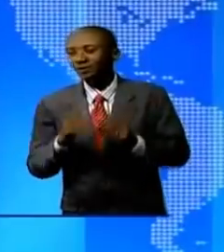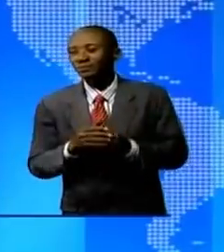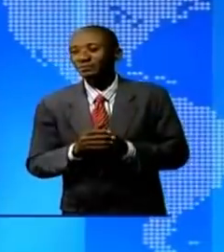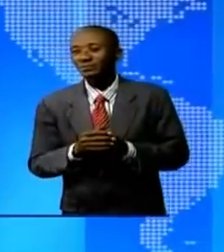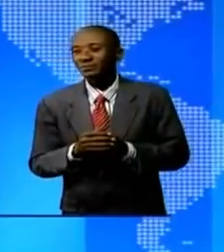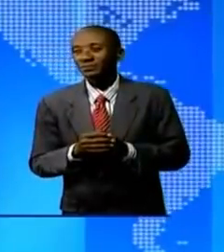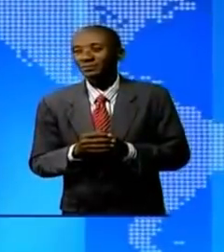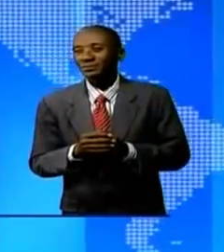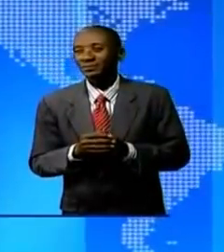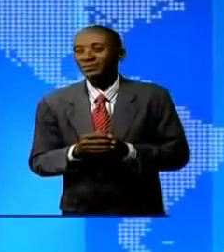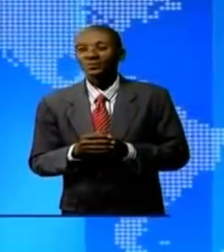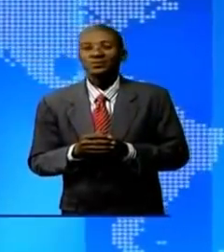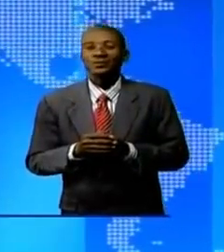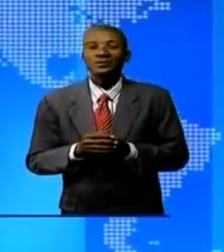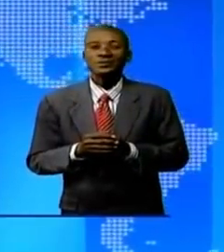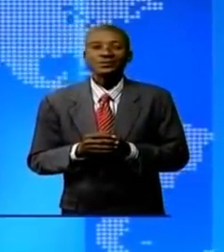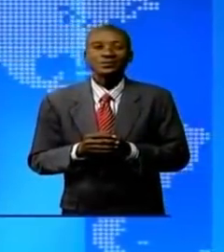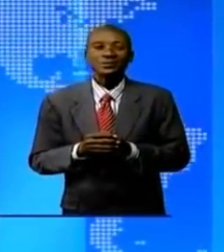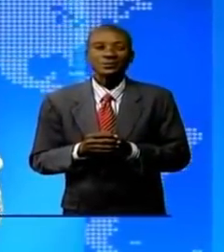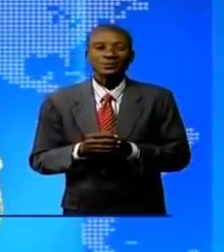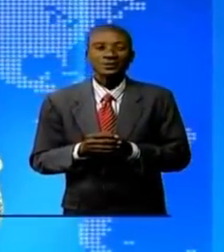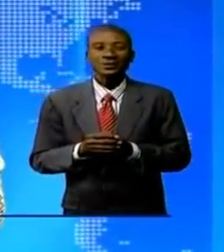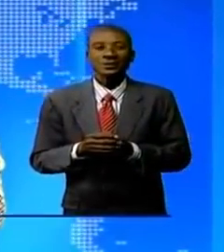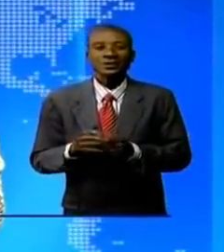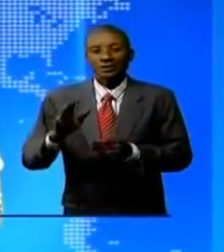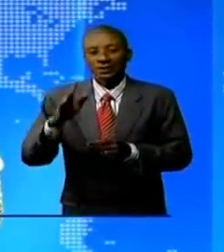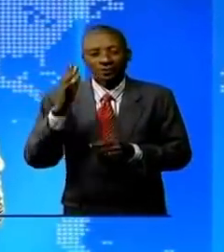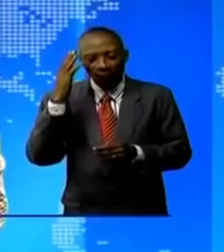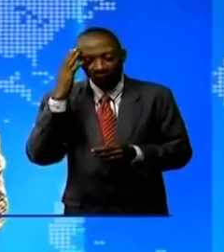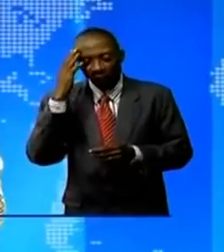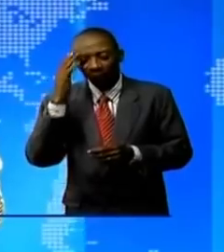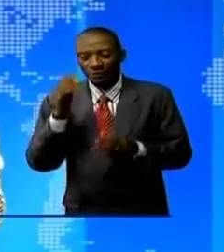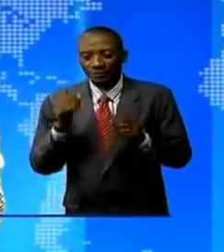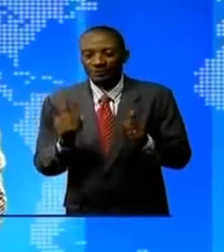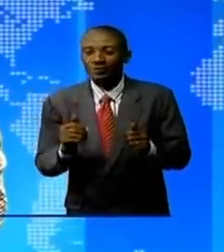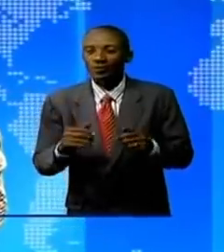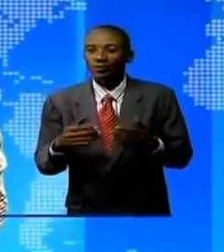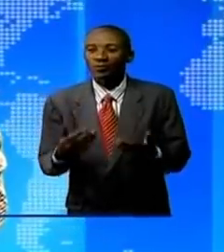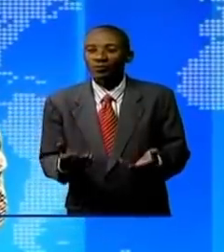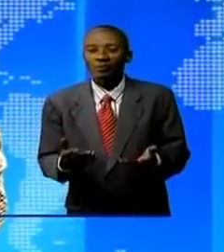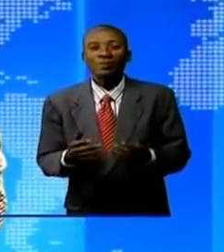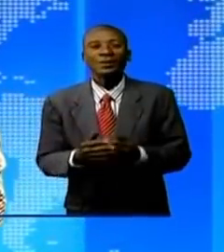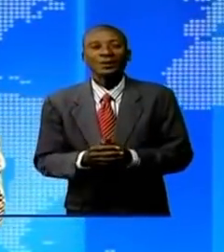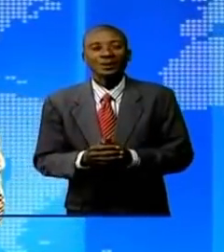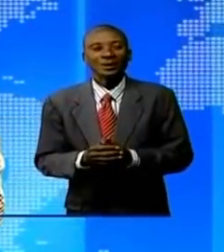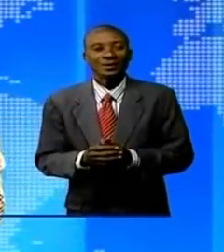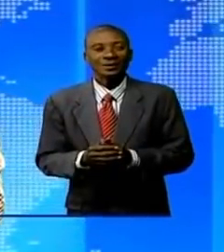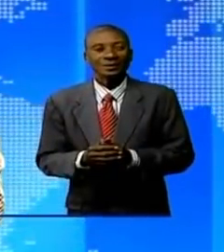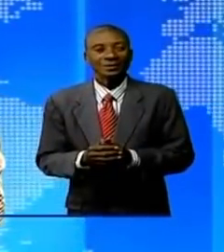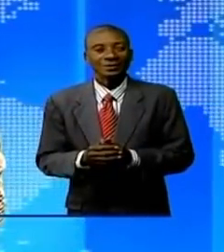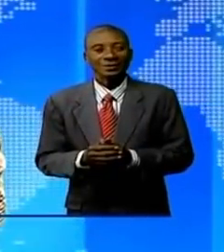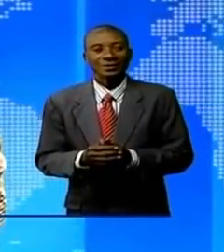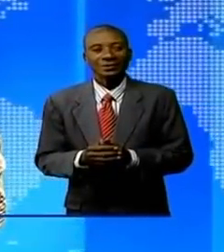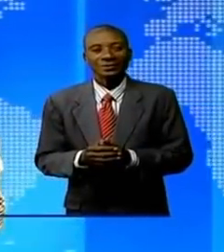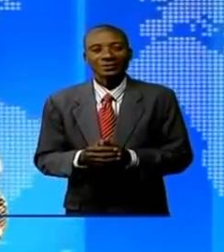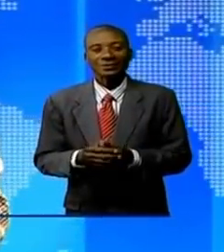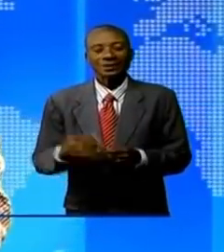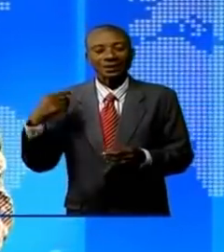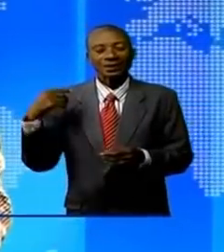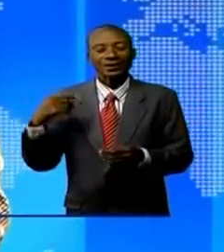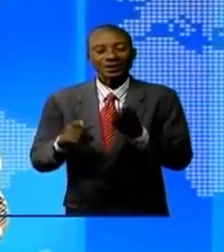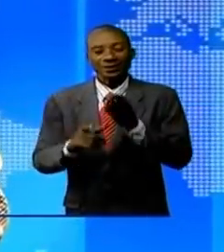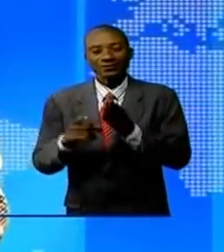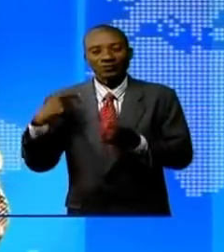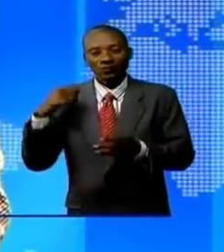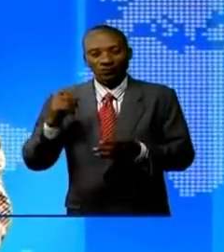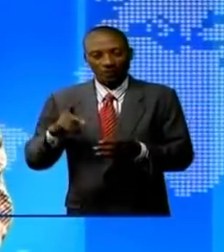du Congo ont été arrêtés par les forces loyalistes dans la province de l'Ituri. Ils ont été présentés au vice-gouverneur de province. Ils avaient en